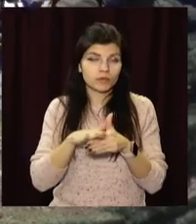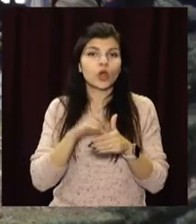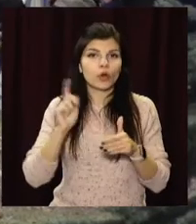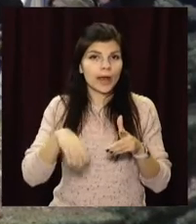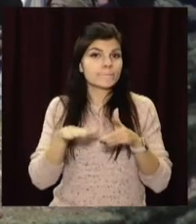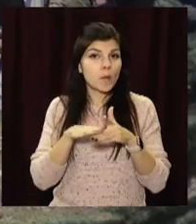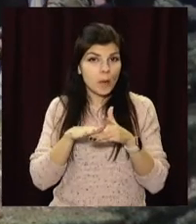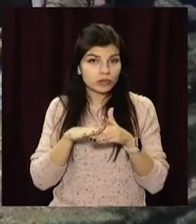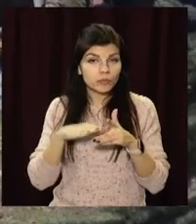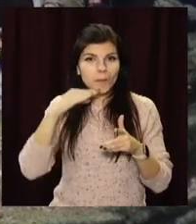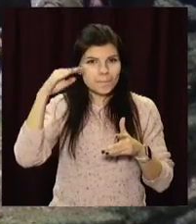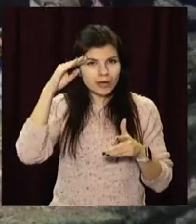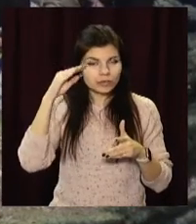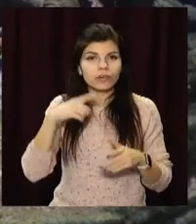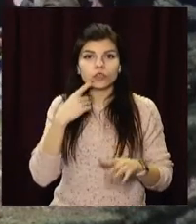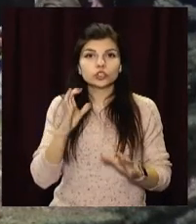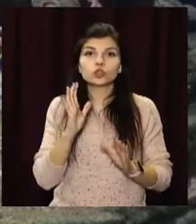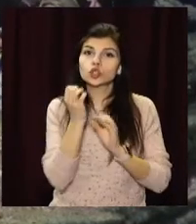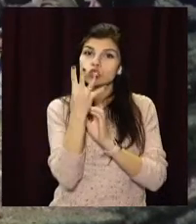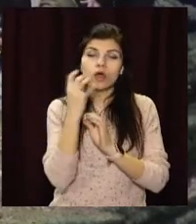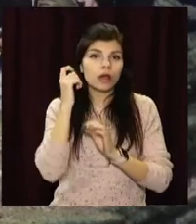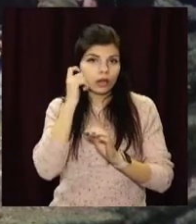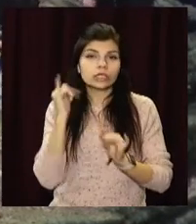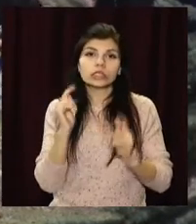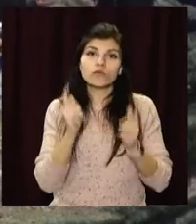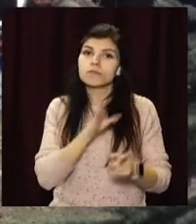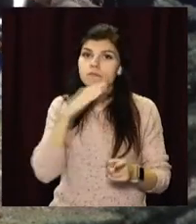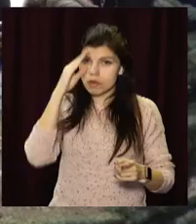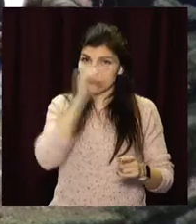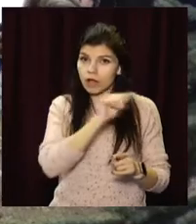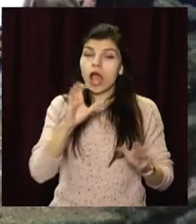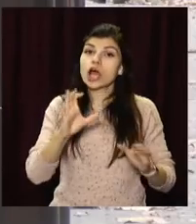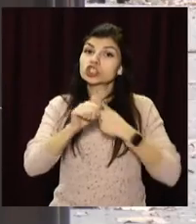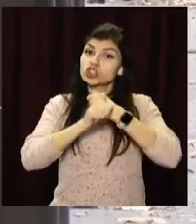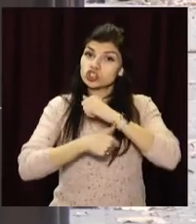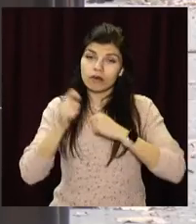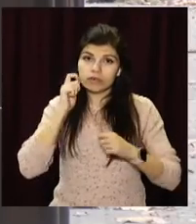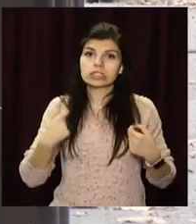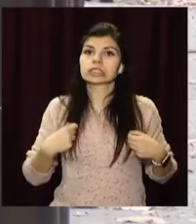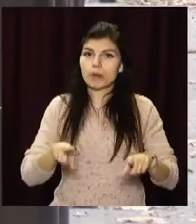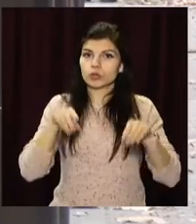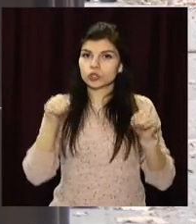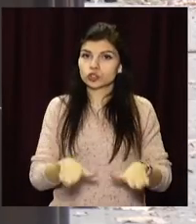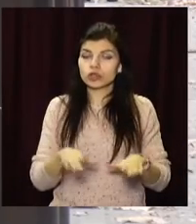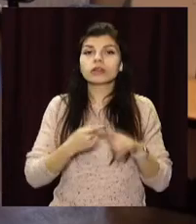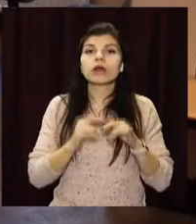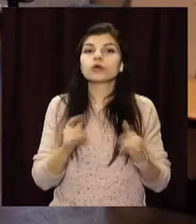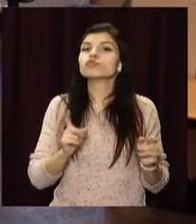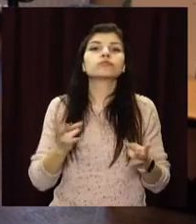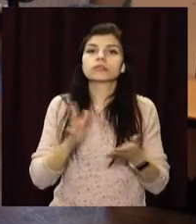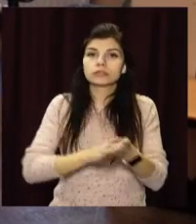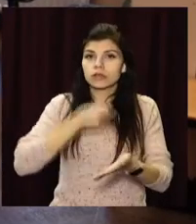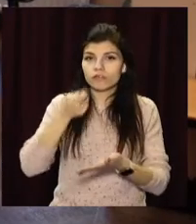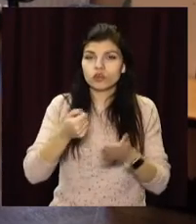ще й по батькові. Зробити це можна лише з 14 років та за згодою батьків, а вже з 16 – самостійно. Для цього необхідно